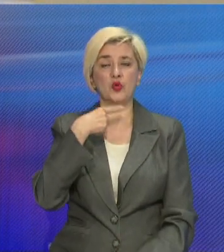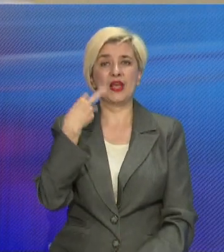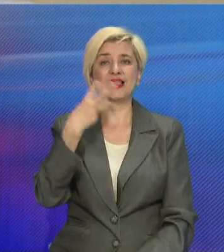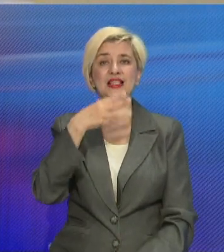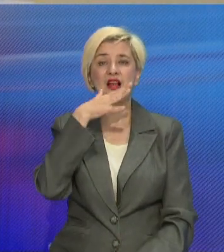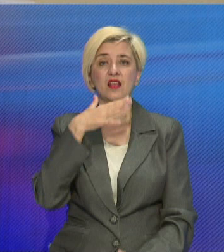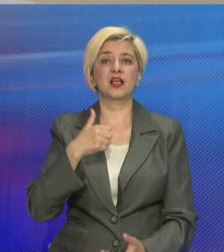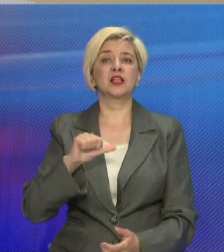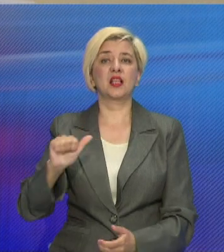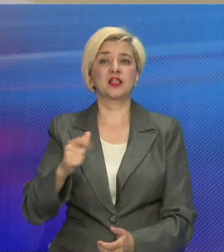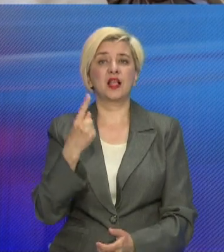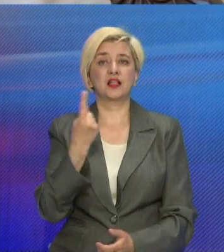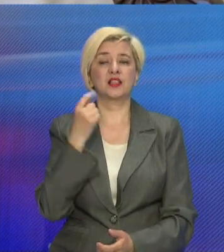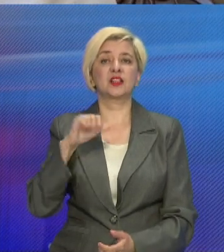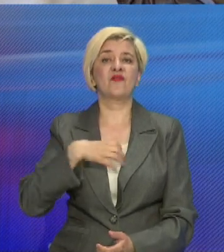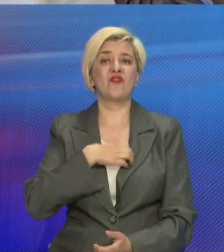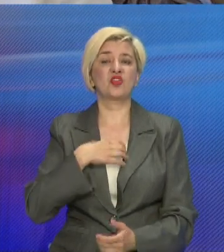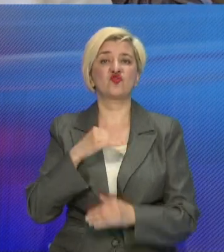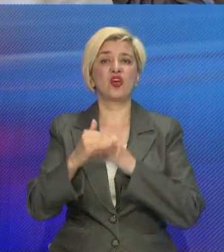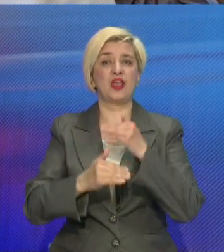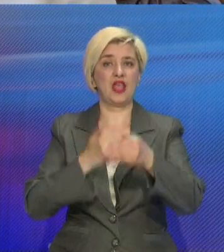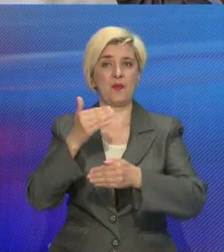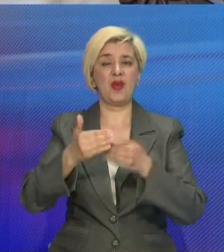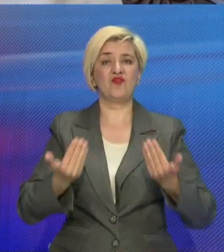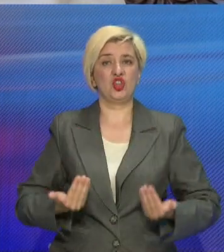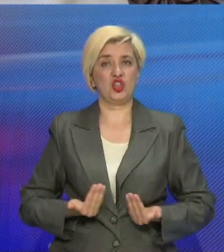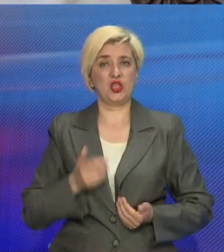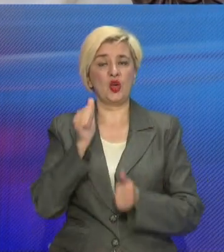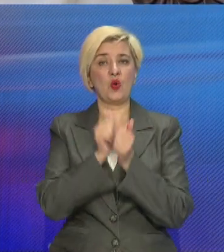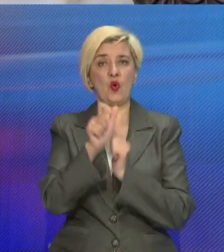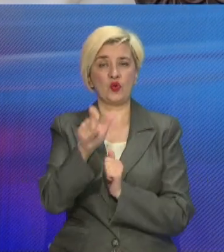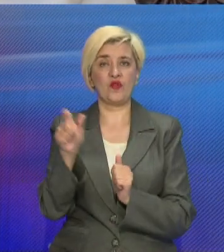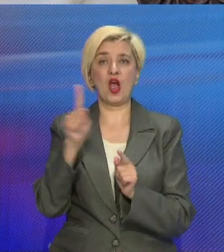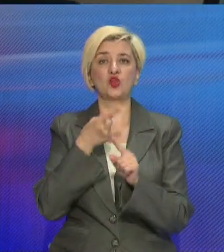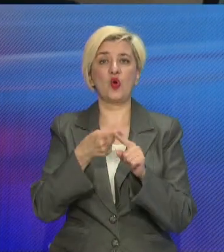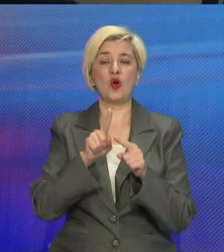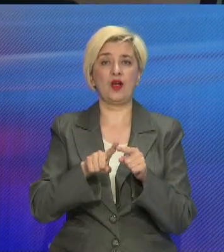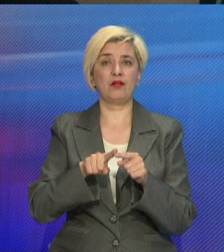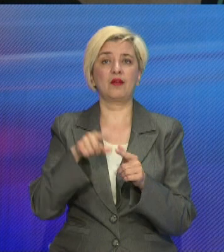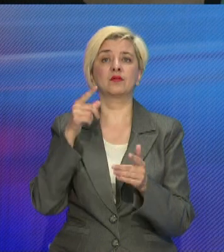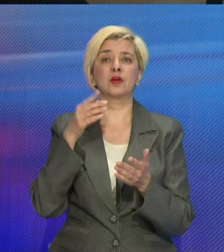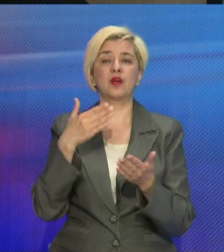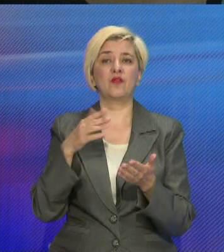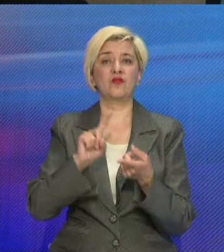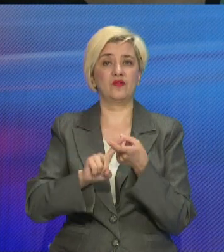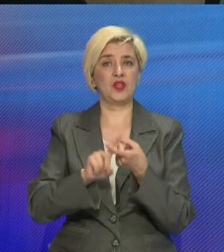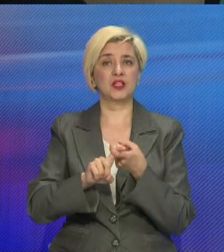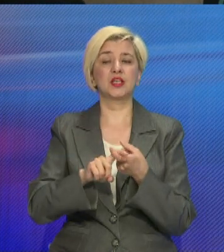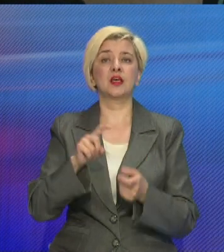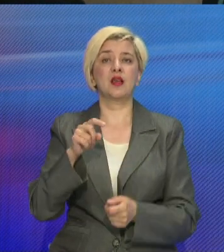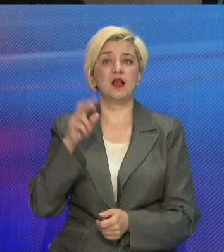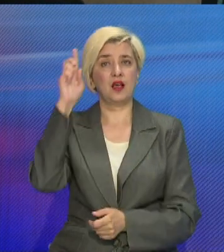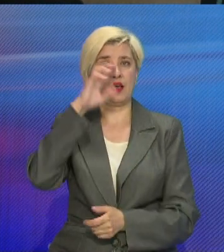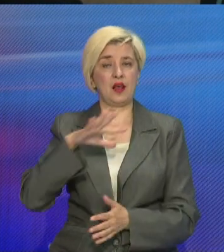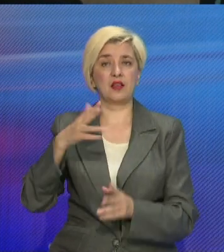30-годдя – один з важних етапів у житті кожного. А що гэты рубеж означає у разрезі країни? Для Білорусі, молодої незалежної держави,